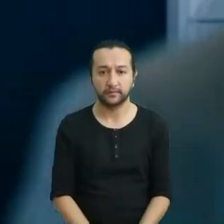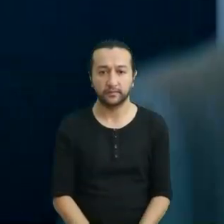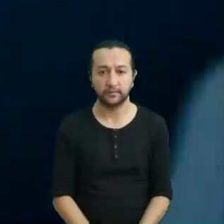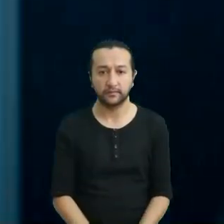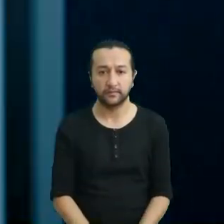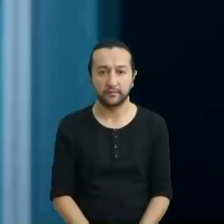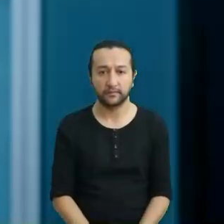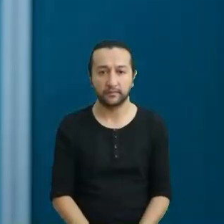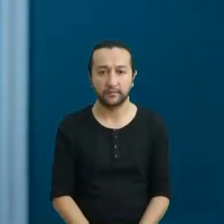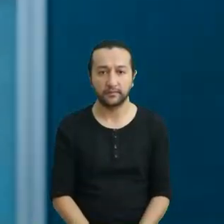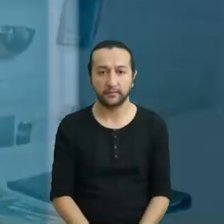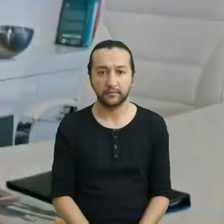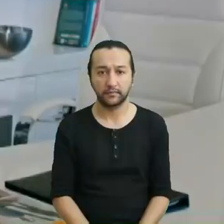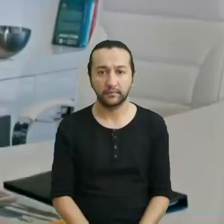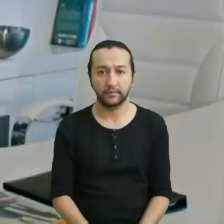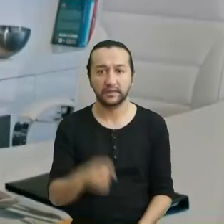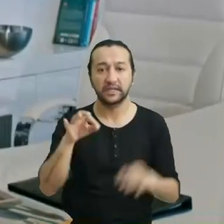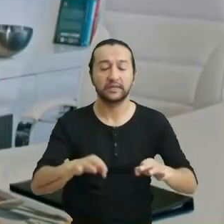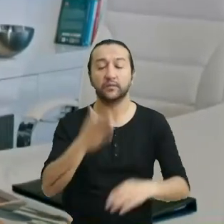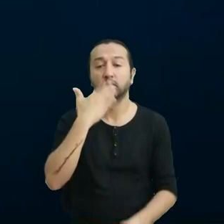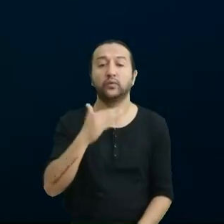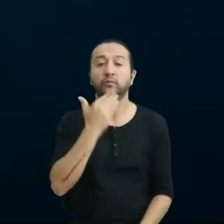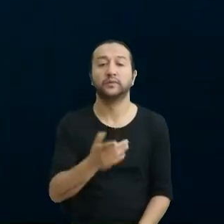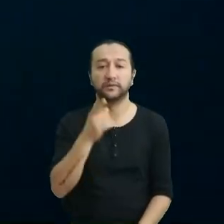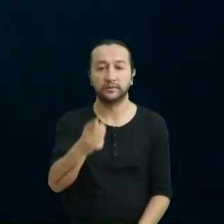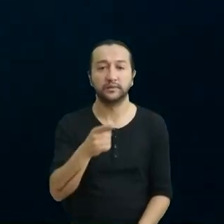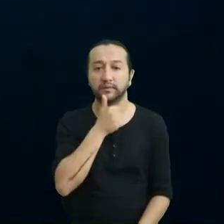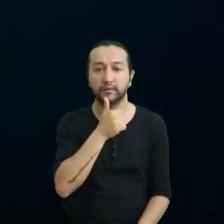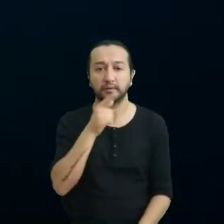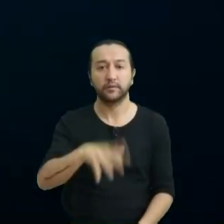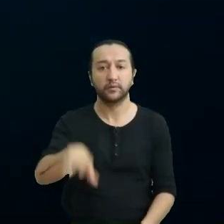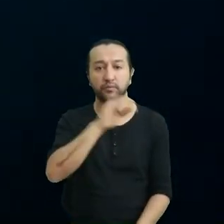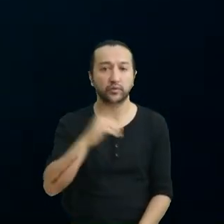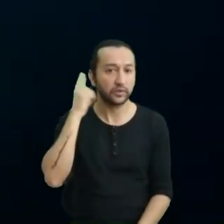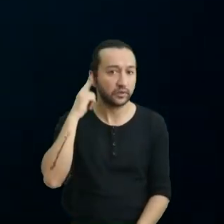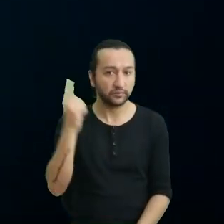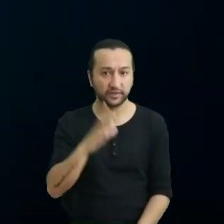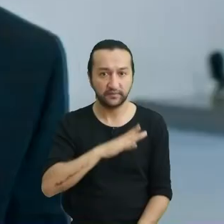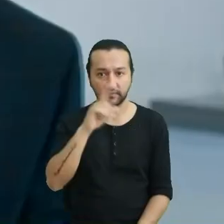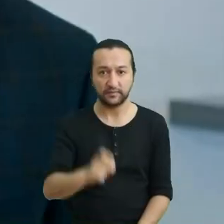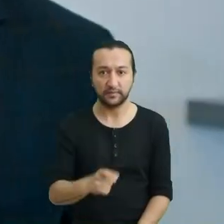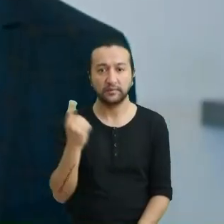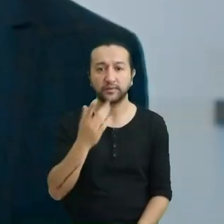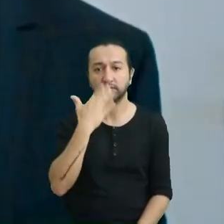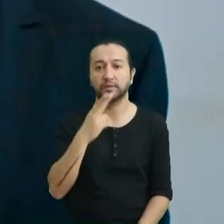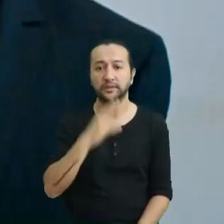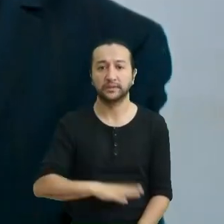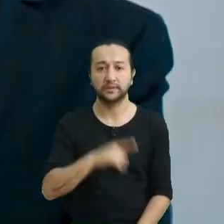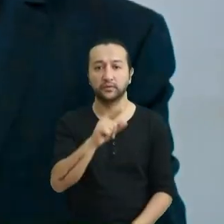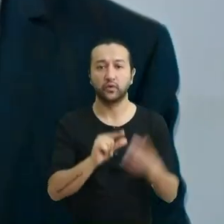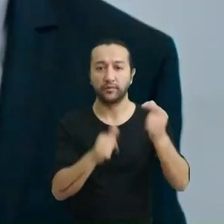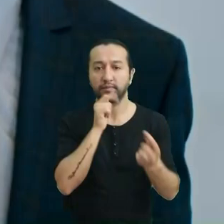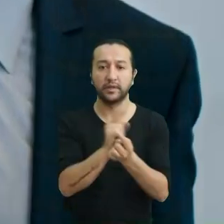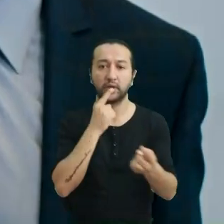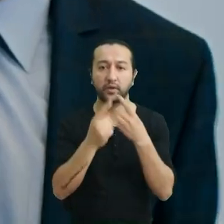Duru telaşla geldi. Şimdi olmazdı. Baba bütün şirket dinliyor, bir şey mi var? Bir şey yok kızım. Ümit